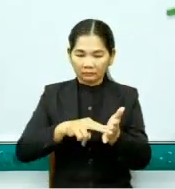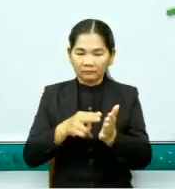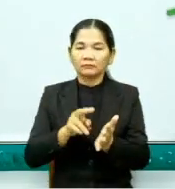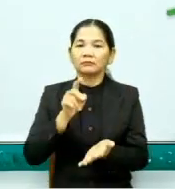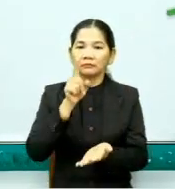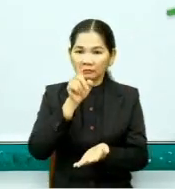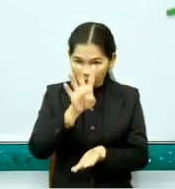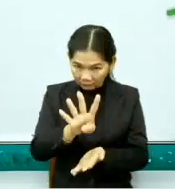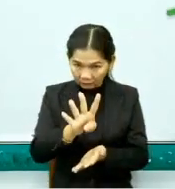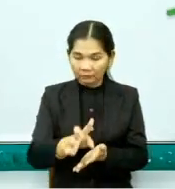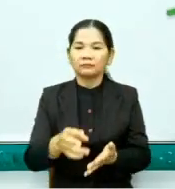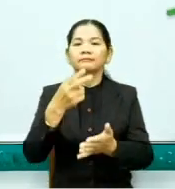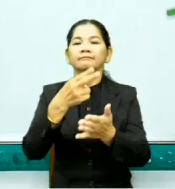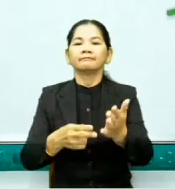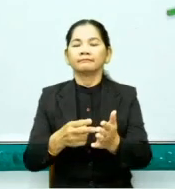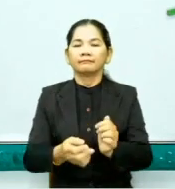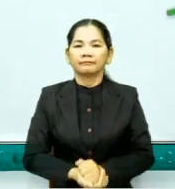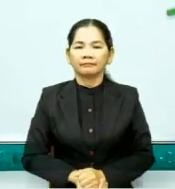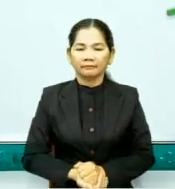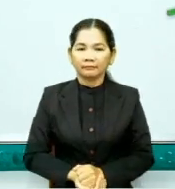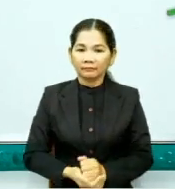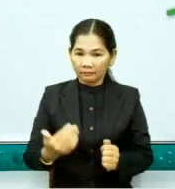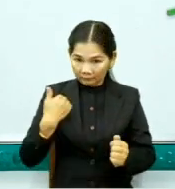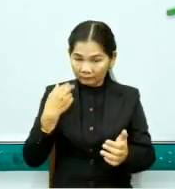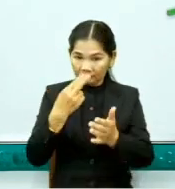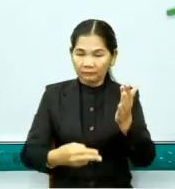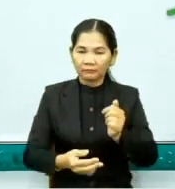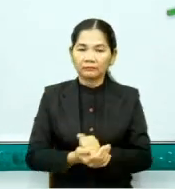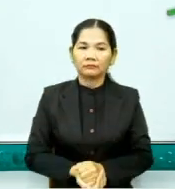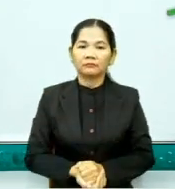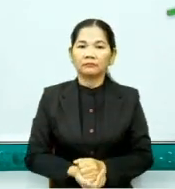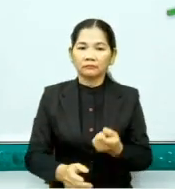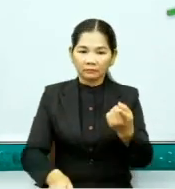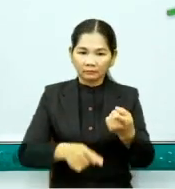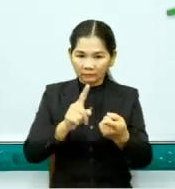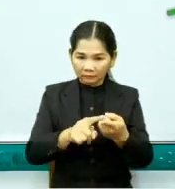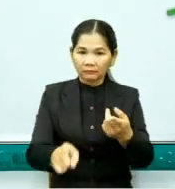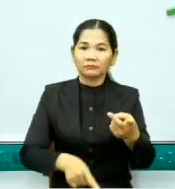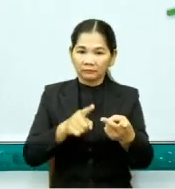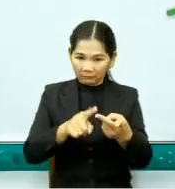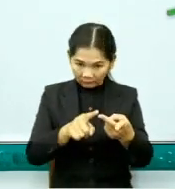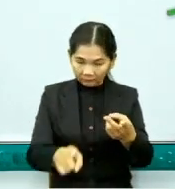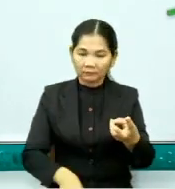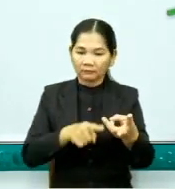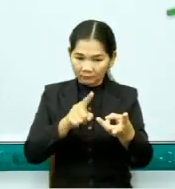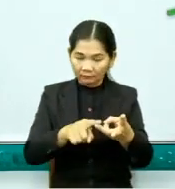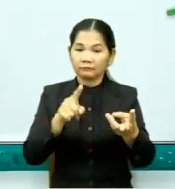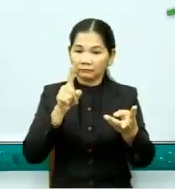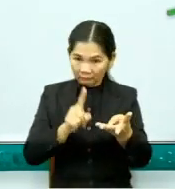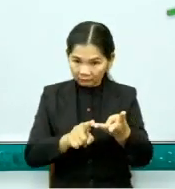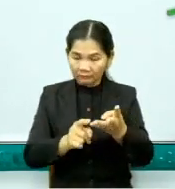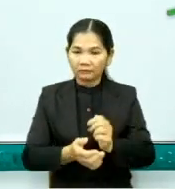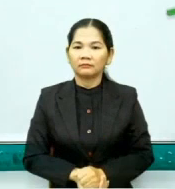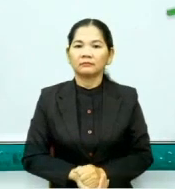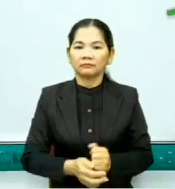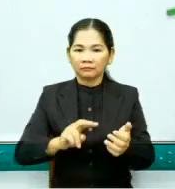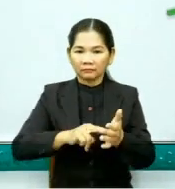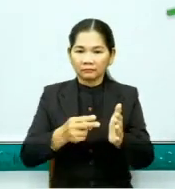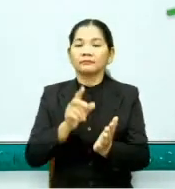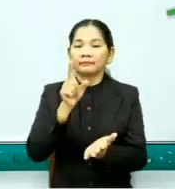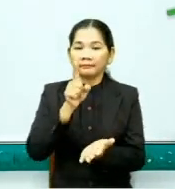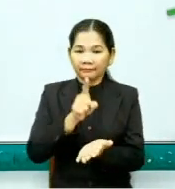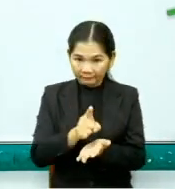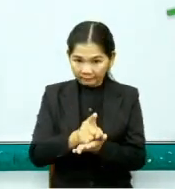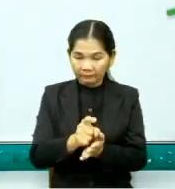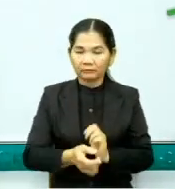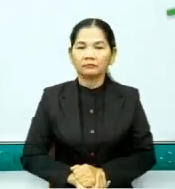khăn tiền buồn nốt miễn là vậy là chả tì môi ở vậy tì phí tì bày nâng tì buồn là con chả ạ tình này xong